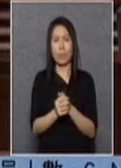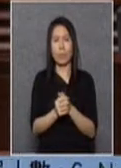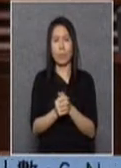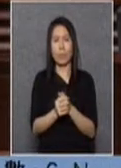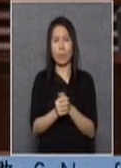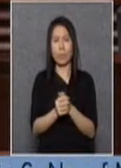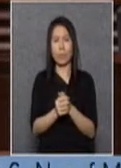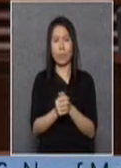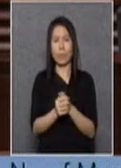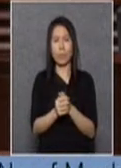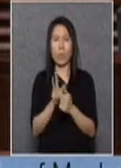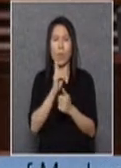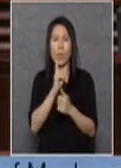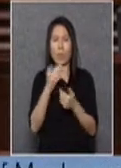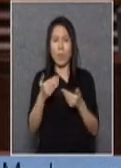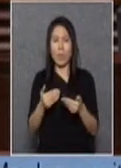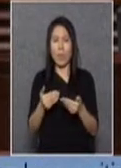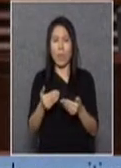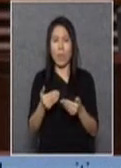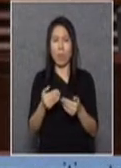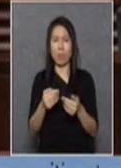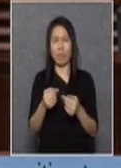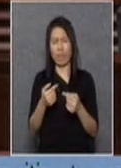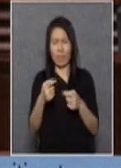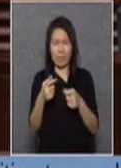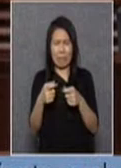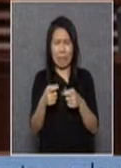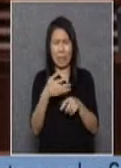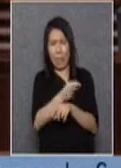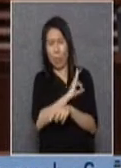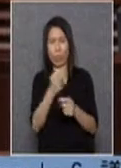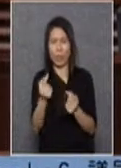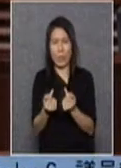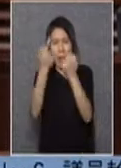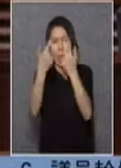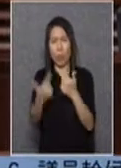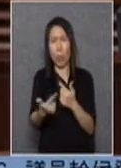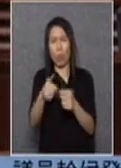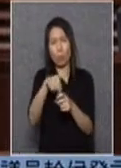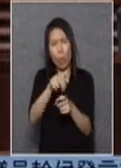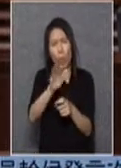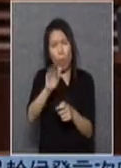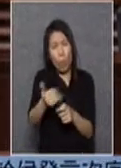个咁处于高通胀的社会里面，是不是真的养到他呢？